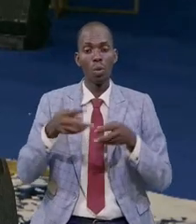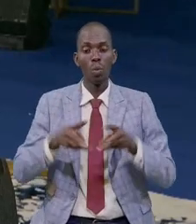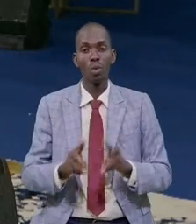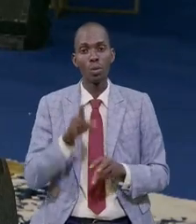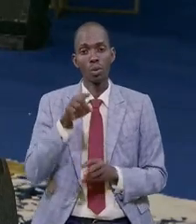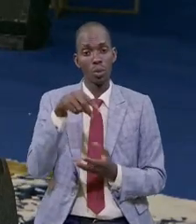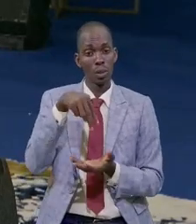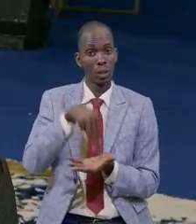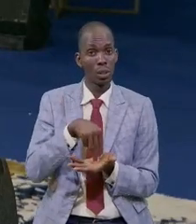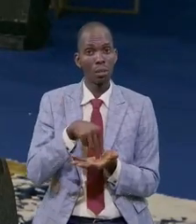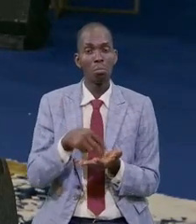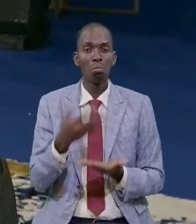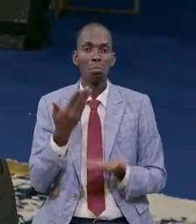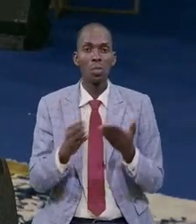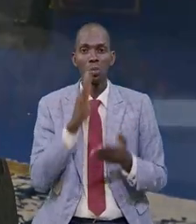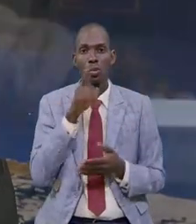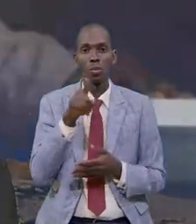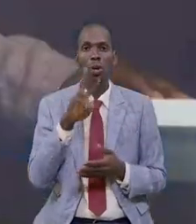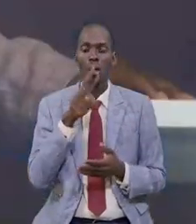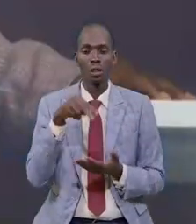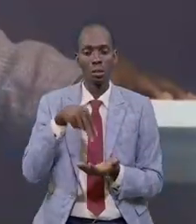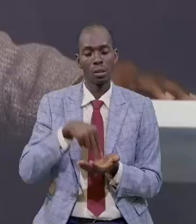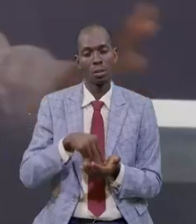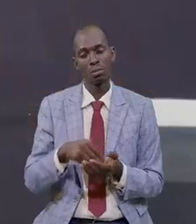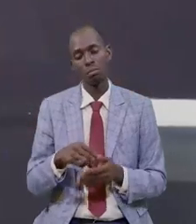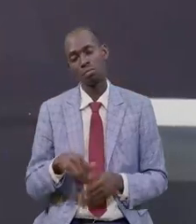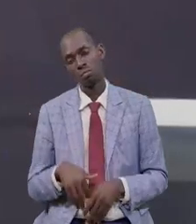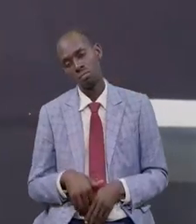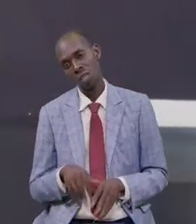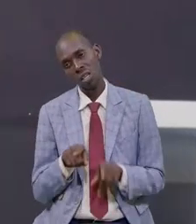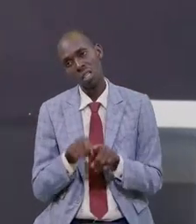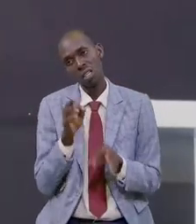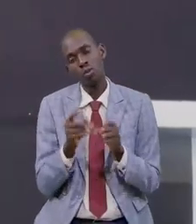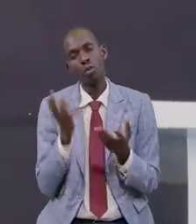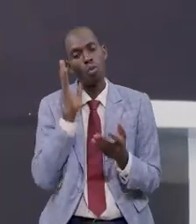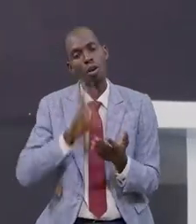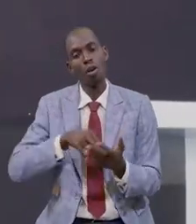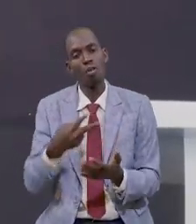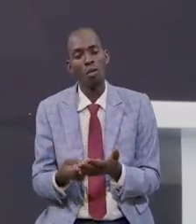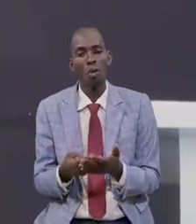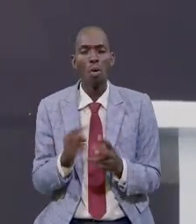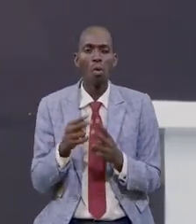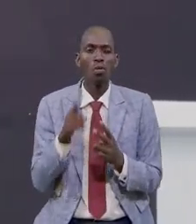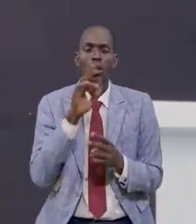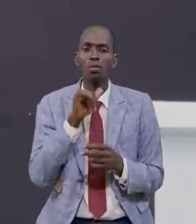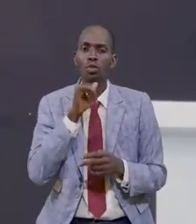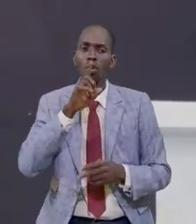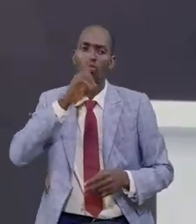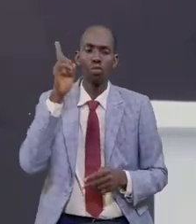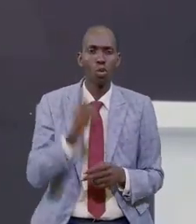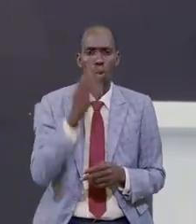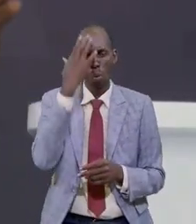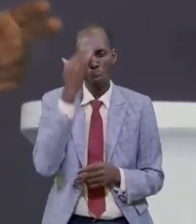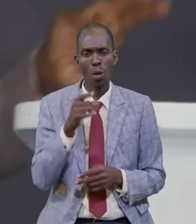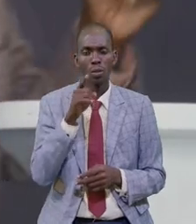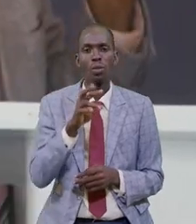debout peut-être vous êtes debout comme si vous voulez tomber comme si vous allez vous n'êtes pas sûr de ce pourquoi vous êtes